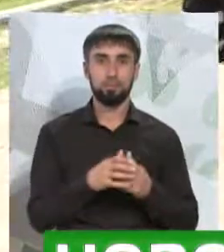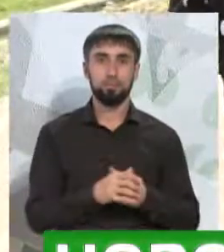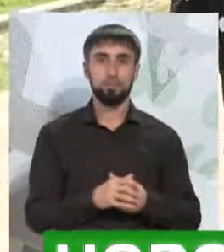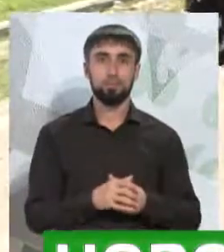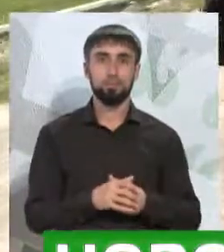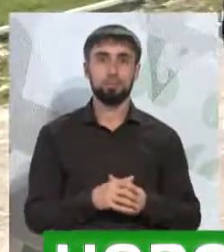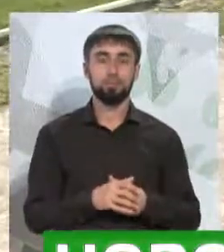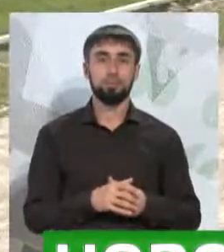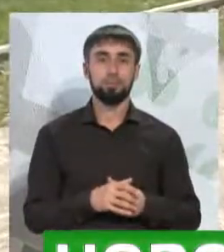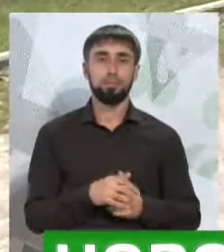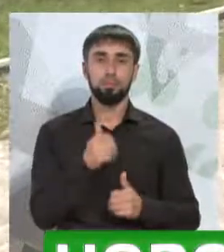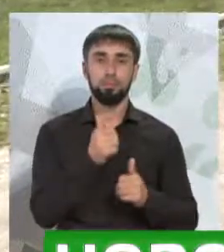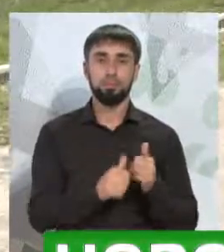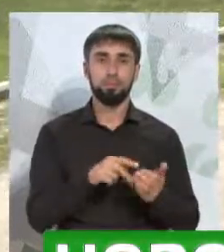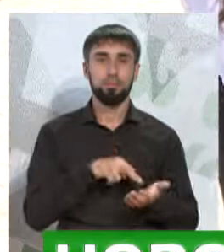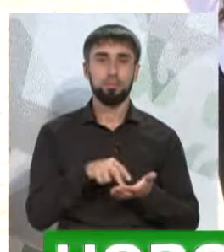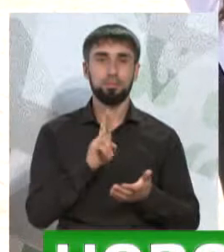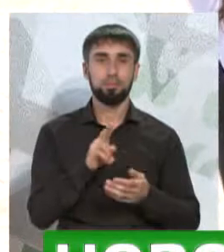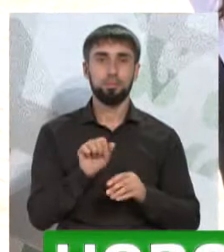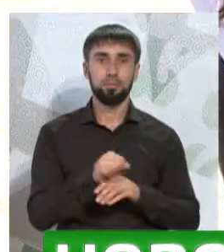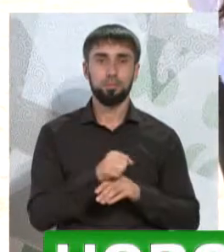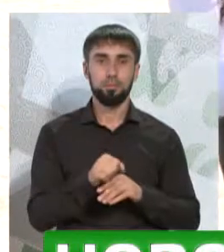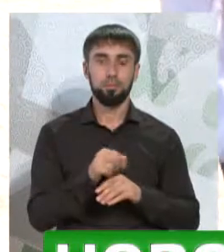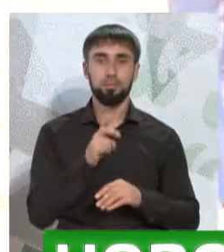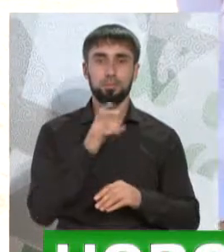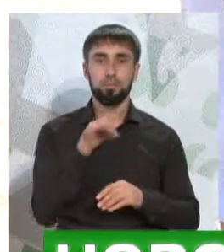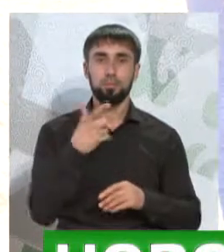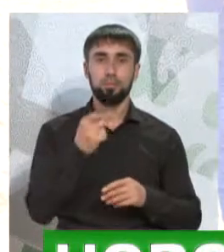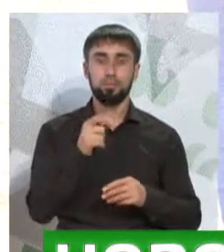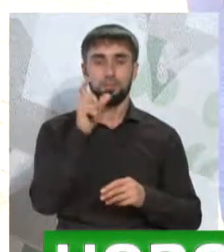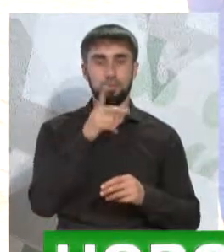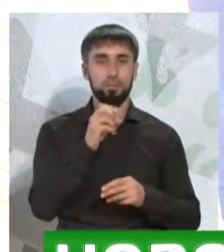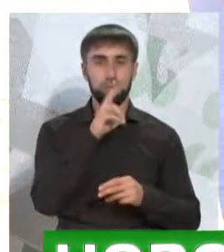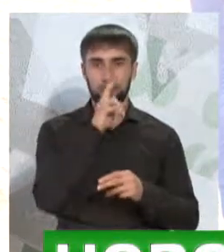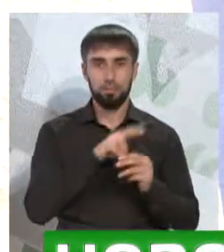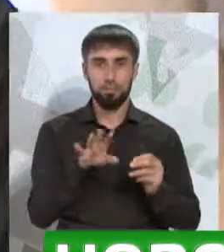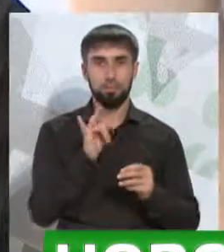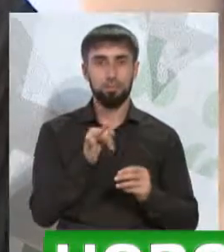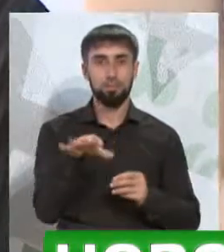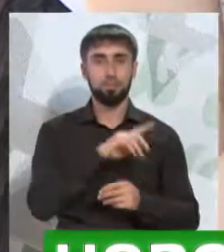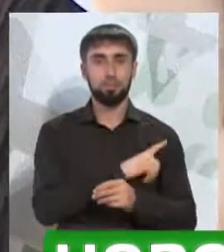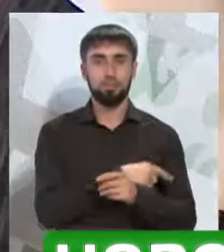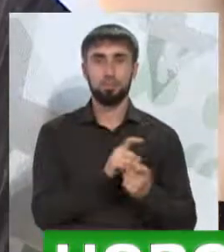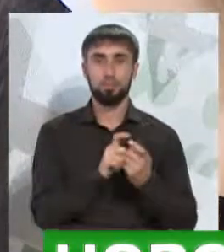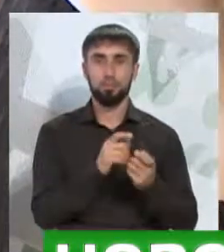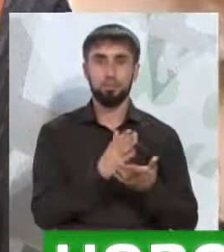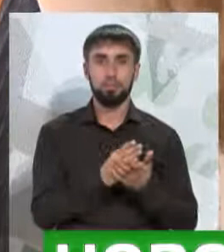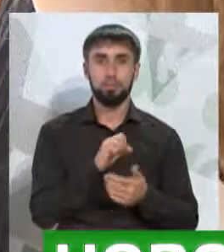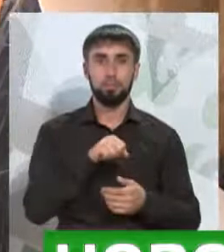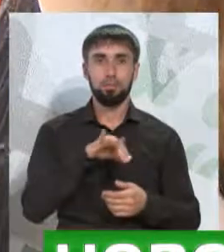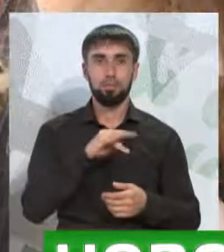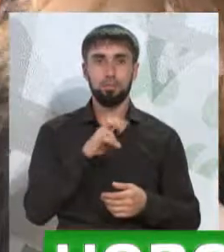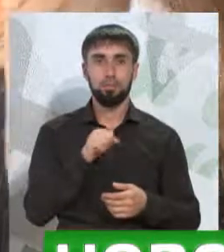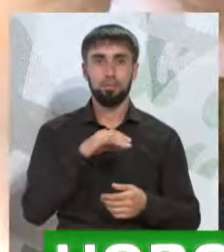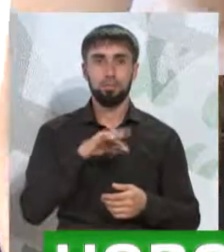напряженное сопротивление. Каждый идет к победе. Бой без боевых потерь, где силы противников равны. Амина Тунгоева – капитан команды «Мстителей».